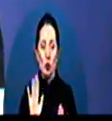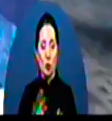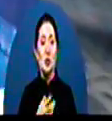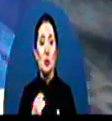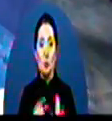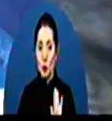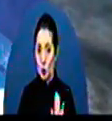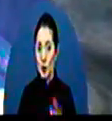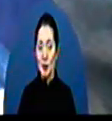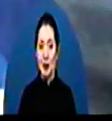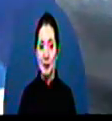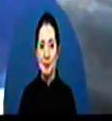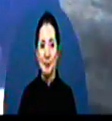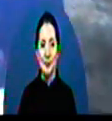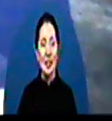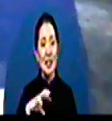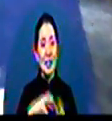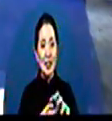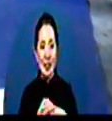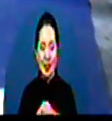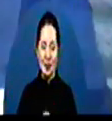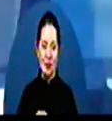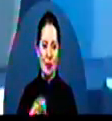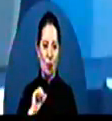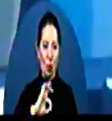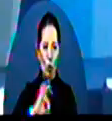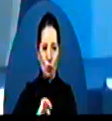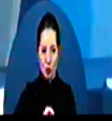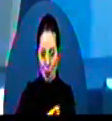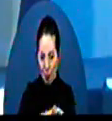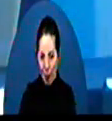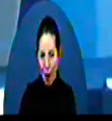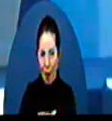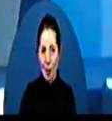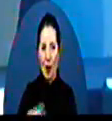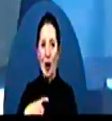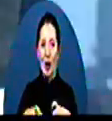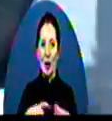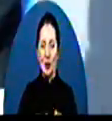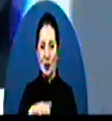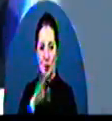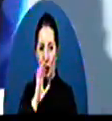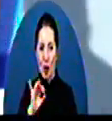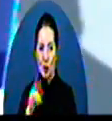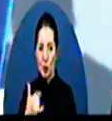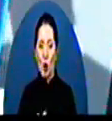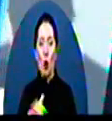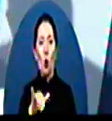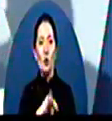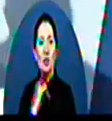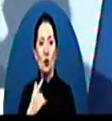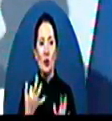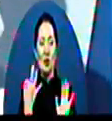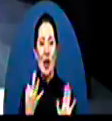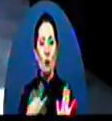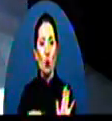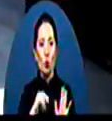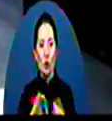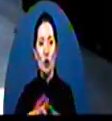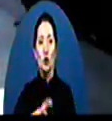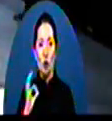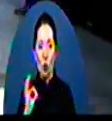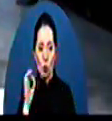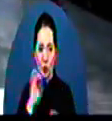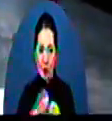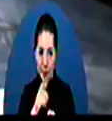байгаа. Дэлхийн даяар цар тахалд нэрвэгдэн эдийн засаг хямарсан эгзэгтэй үед бид улсын хурлын 8 дахь удаагийн сонгуулаа хийх гэж байна.